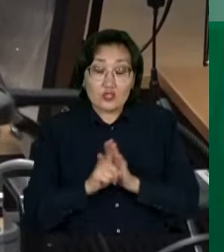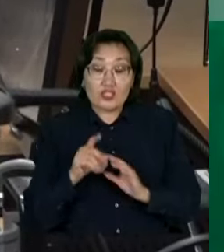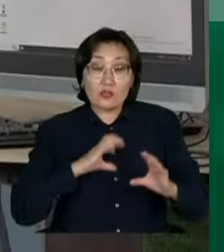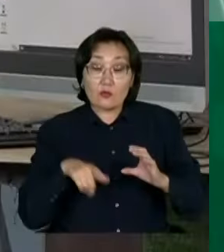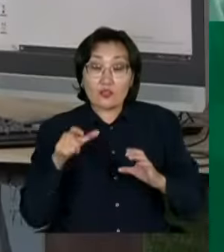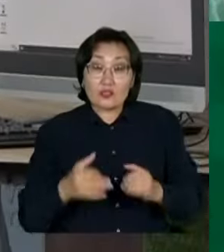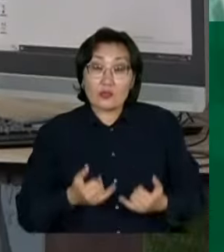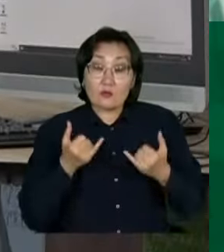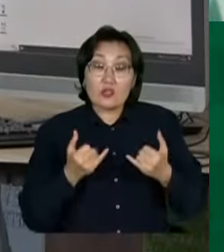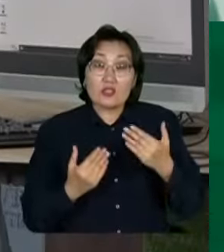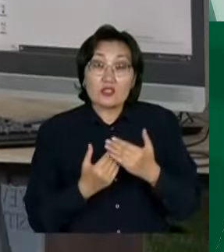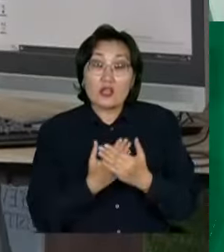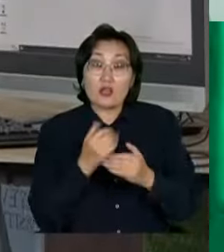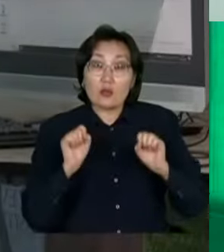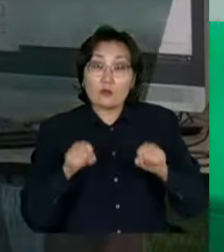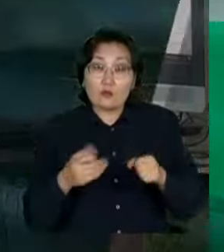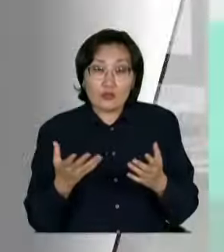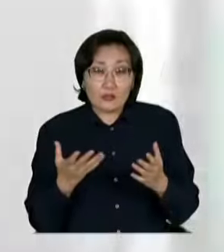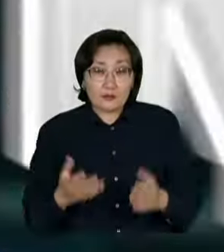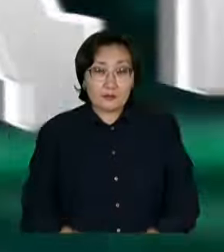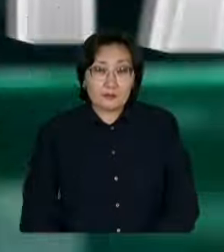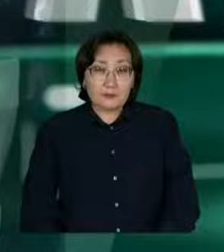Студенттерге жасалған жаңа мүмкіндіктер қандай?